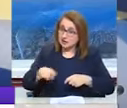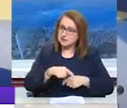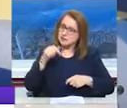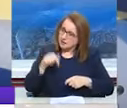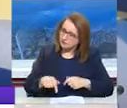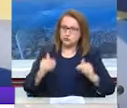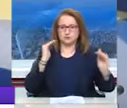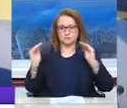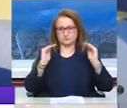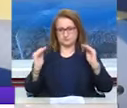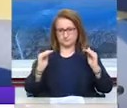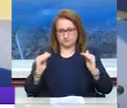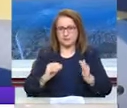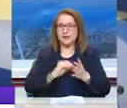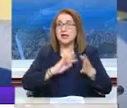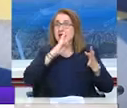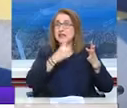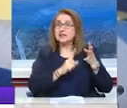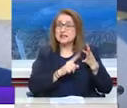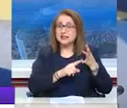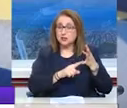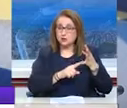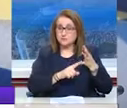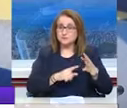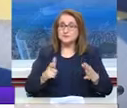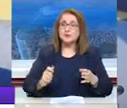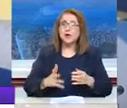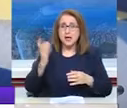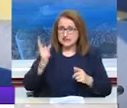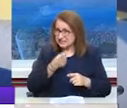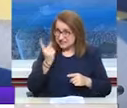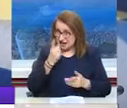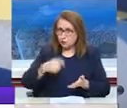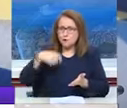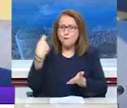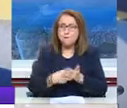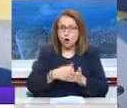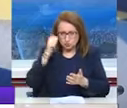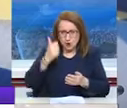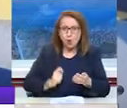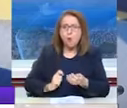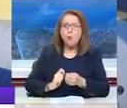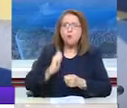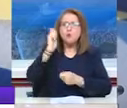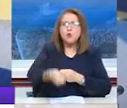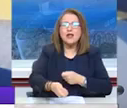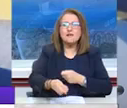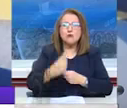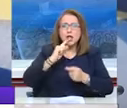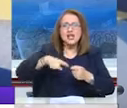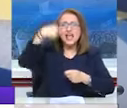χρηματοδοτικό σχήμα της επιστρεπτέας προκαταβολής για την περαιτέρω στήριξη μικρών και μικρομεσαίων